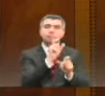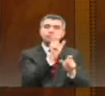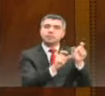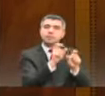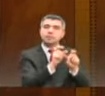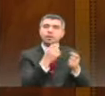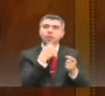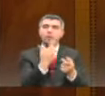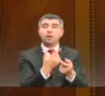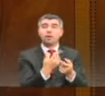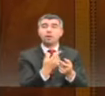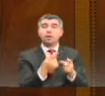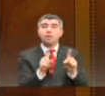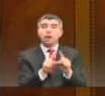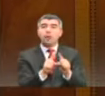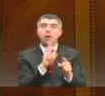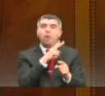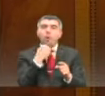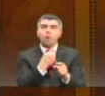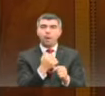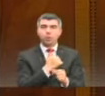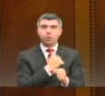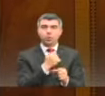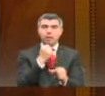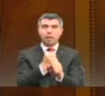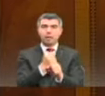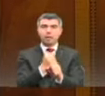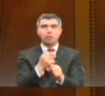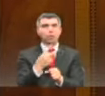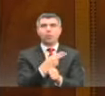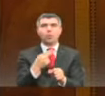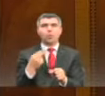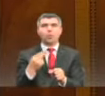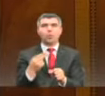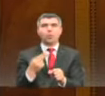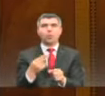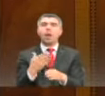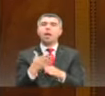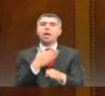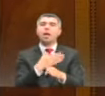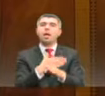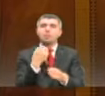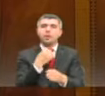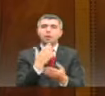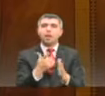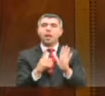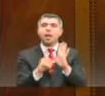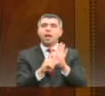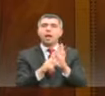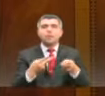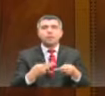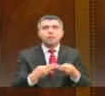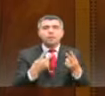أيضا، لأن نريد أيضا أن نأخذ الرأي منها والاستشارة قبل حتى إحالة القوانين